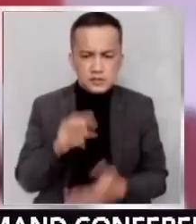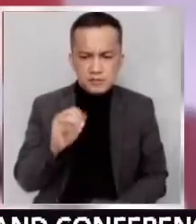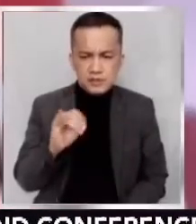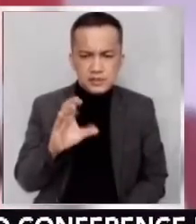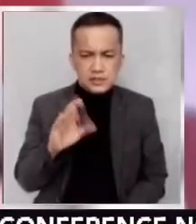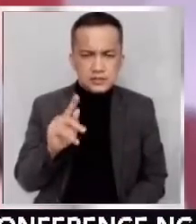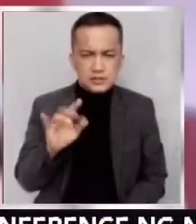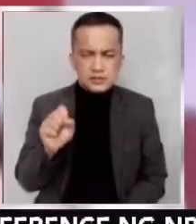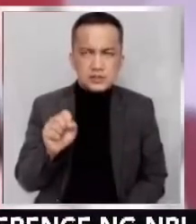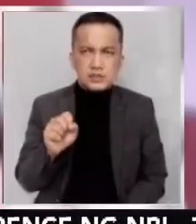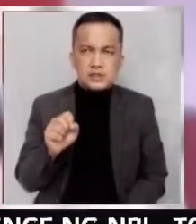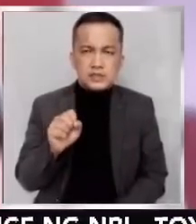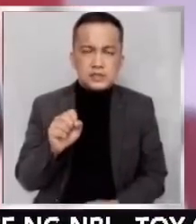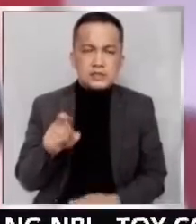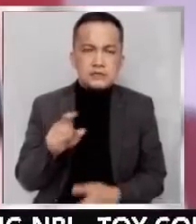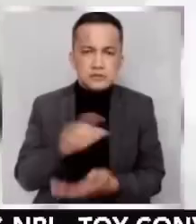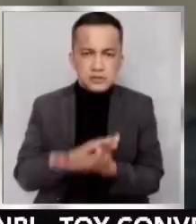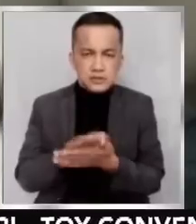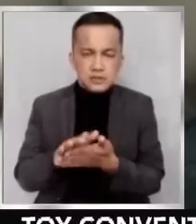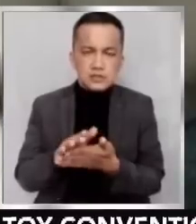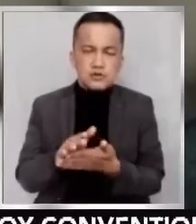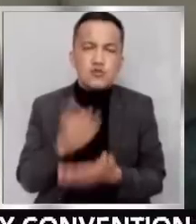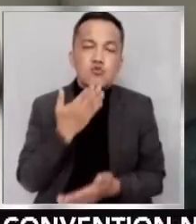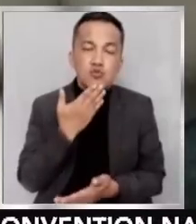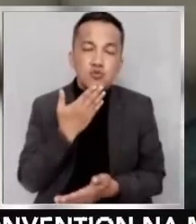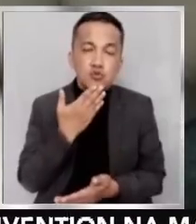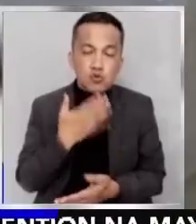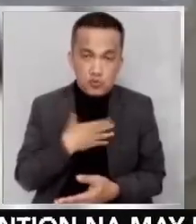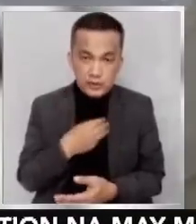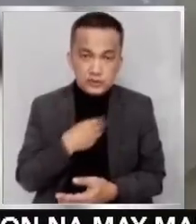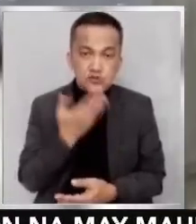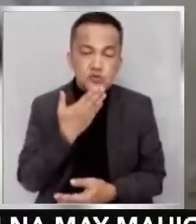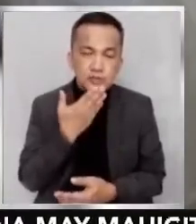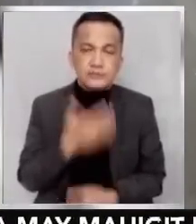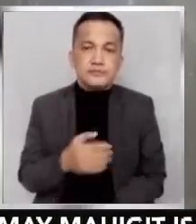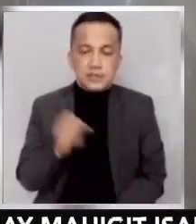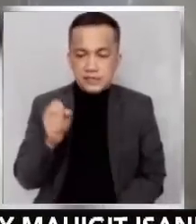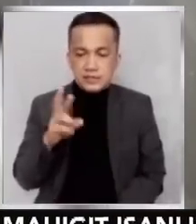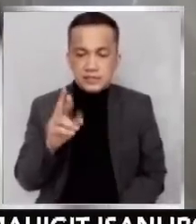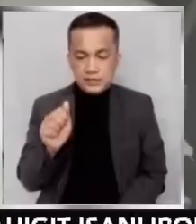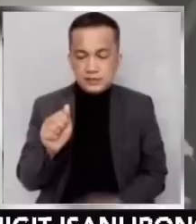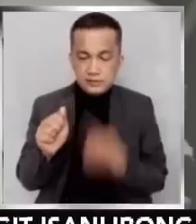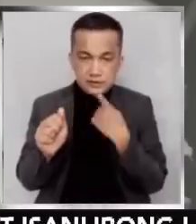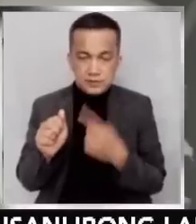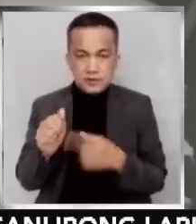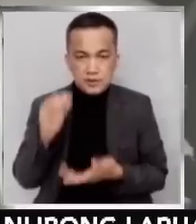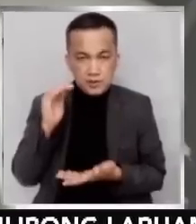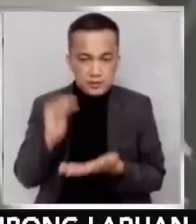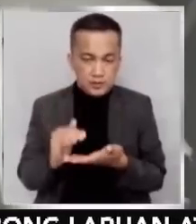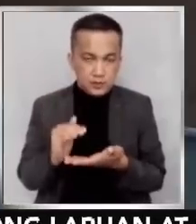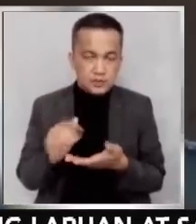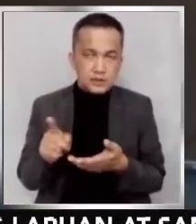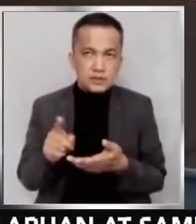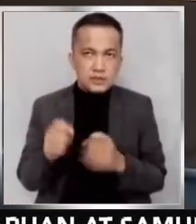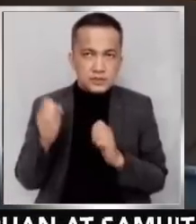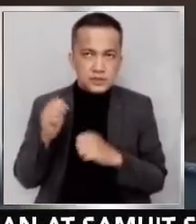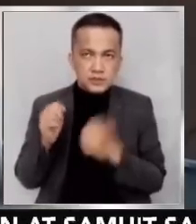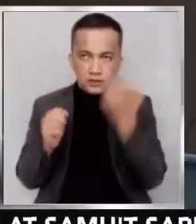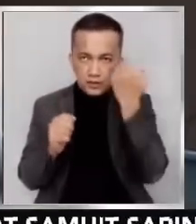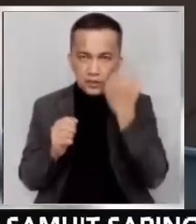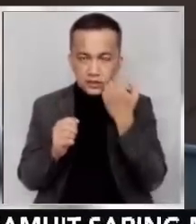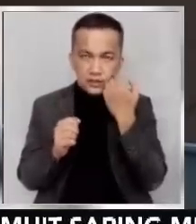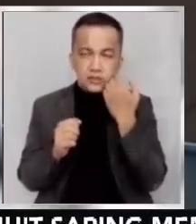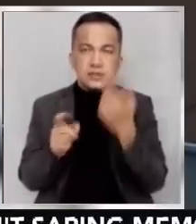refined sugar o puting asukal. Ayon sa SRA, yaray para anila maibsan ang inaasahang kakulangan sa supply